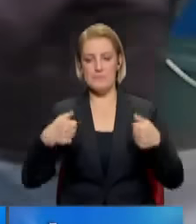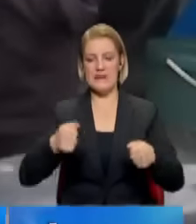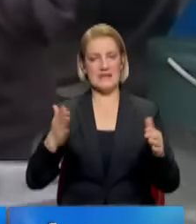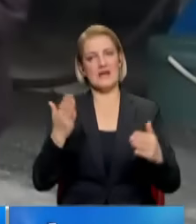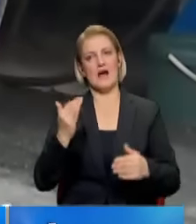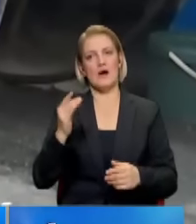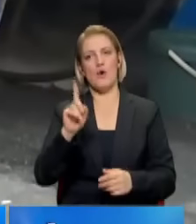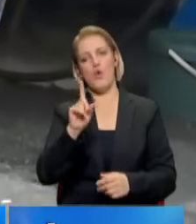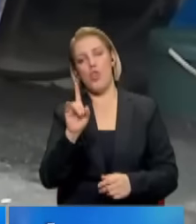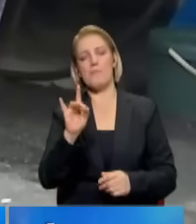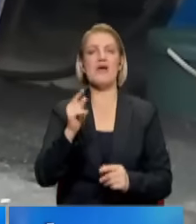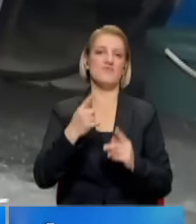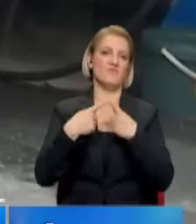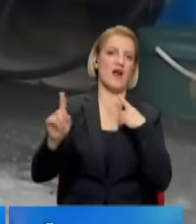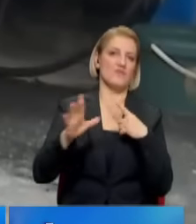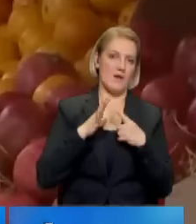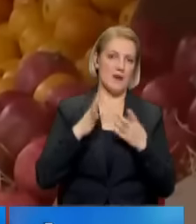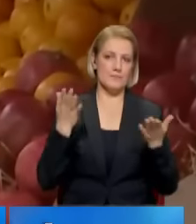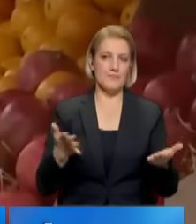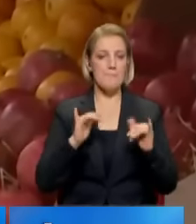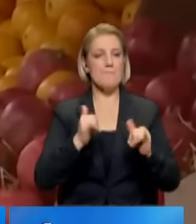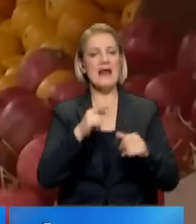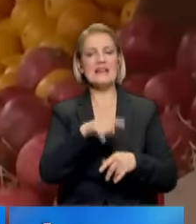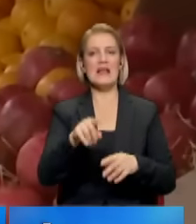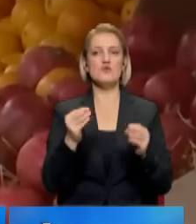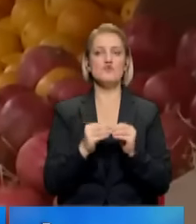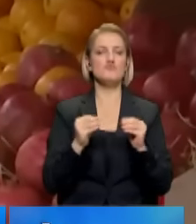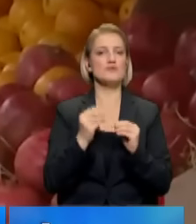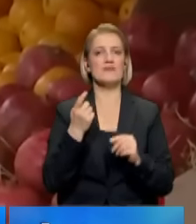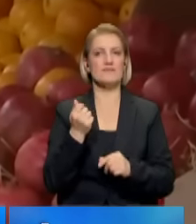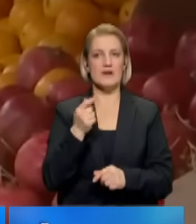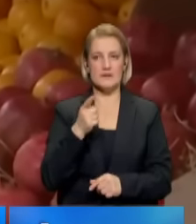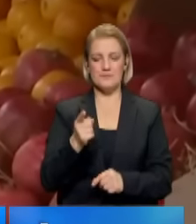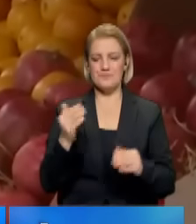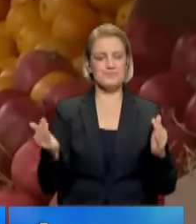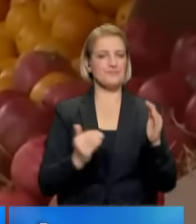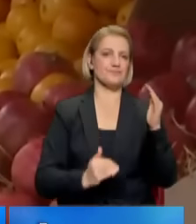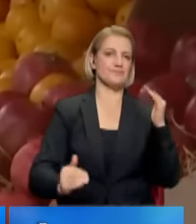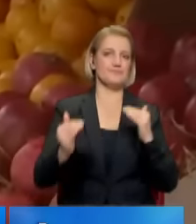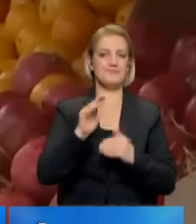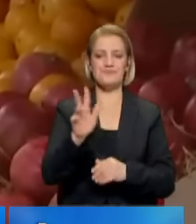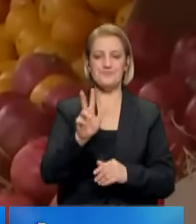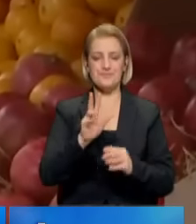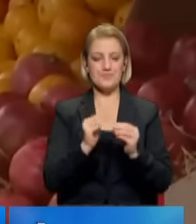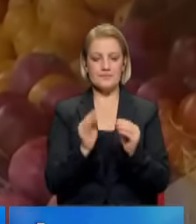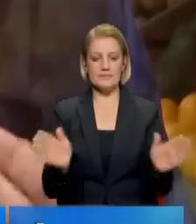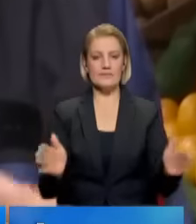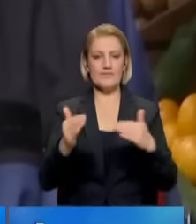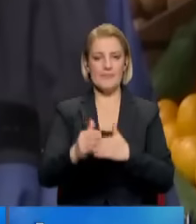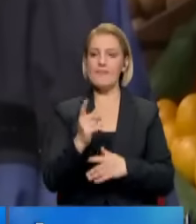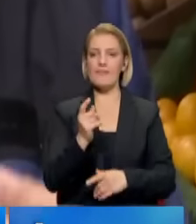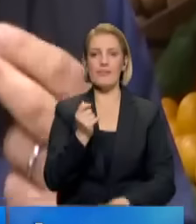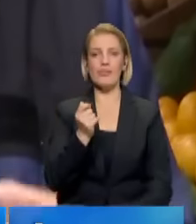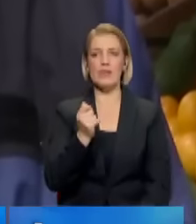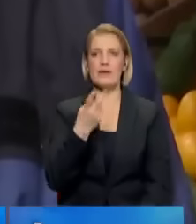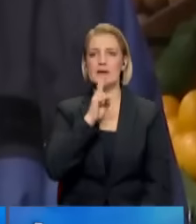da bir 10 lira 15 lira fark ediyor tabii ki. Marketlerde yumurta fiyatları daha da yüksek. 30'lu yumurta kolisinin